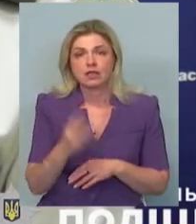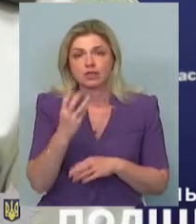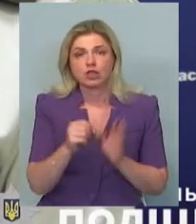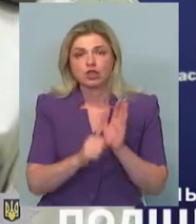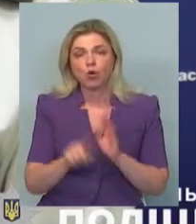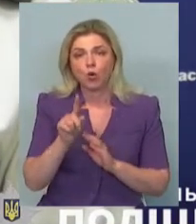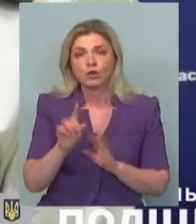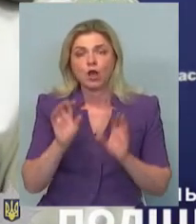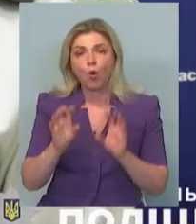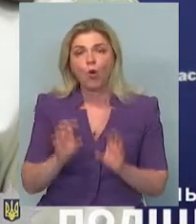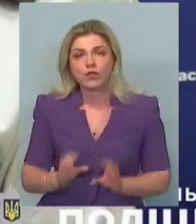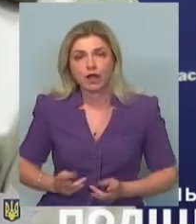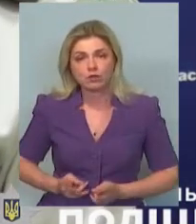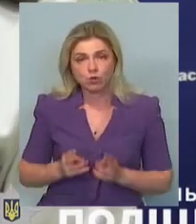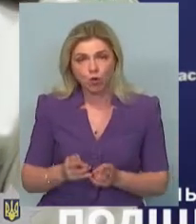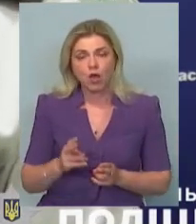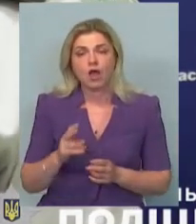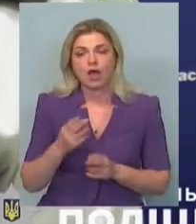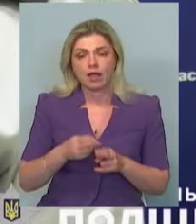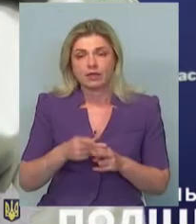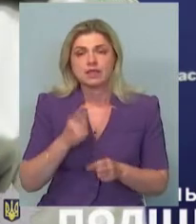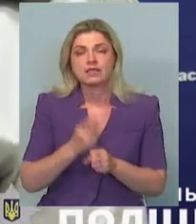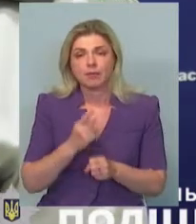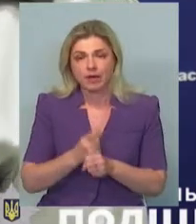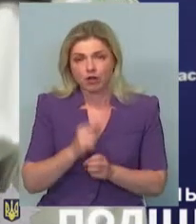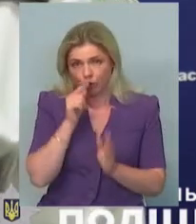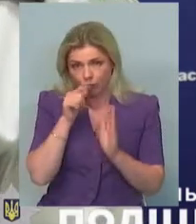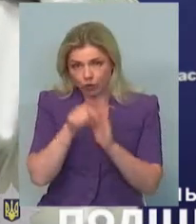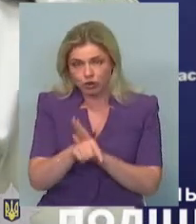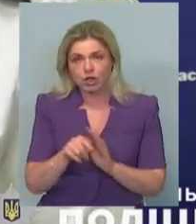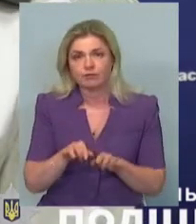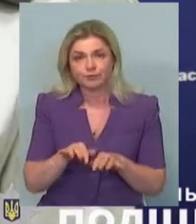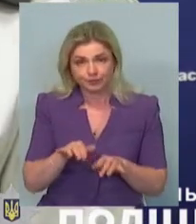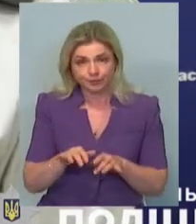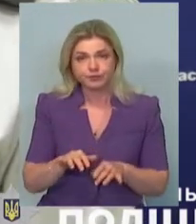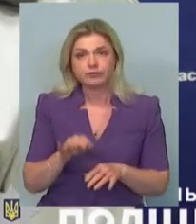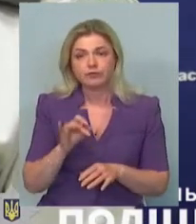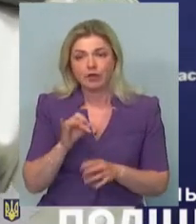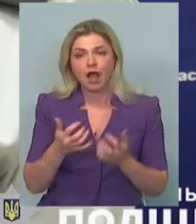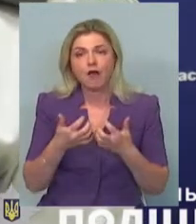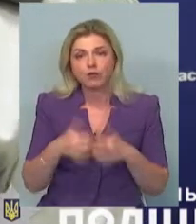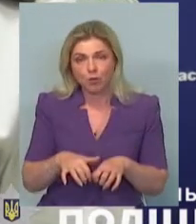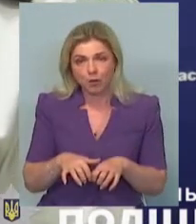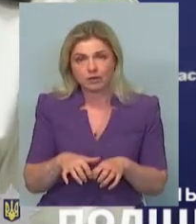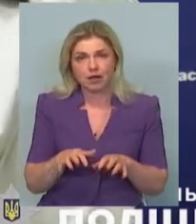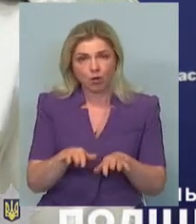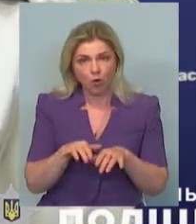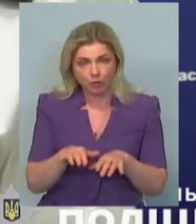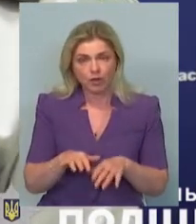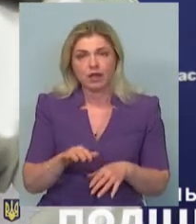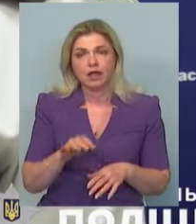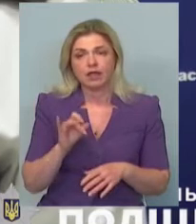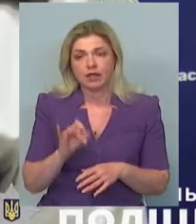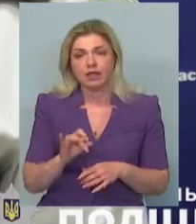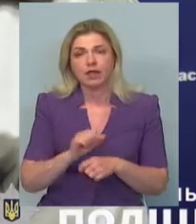361 Кримінального кодексу. Це несанкціоноване втручання в роботу електронно-обчислюваних машин, автоматизованих систем, комп'ютерних мереж